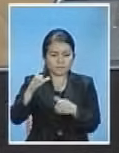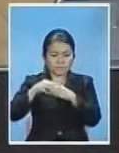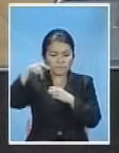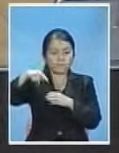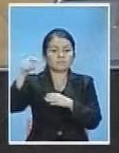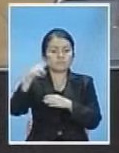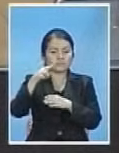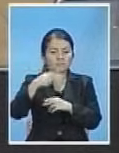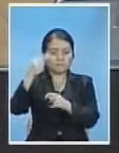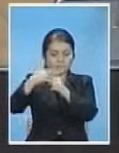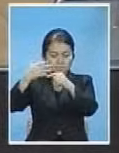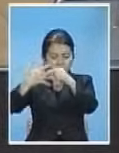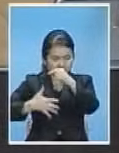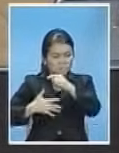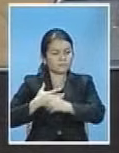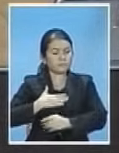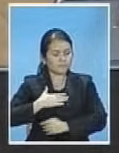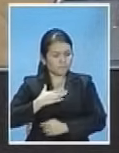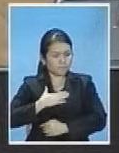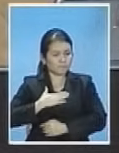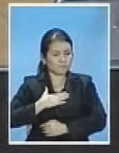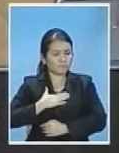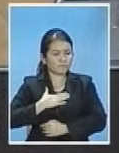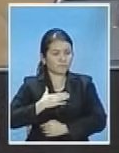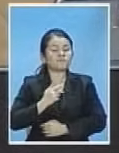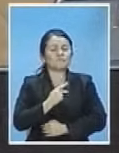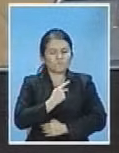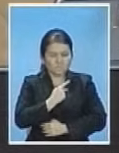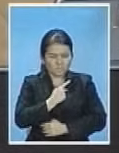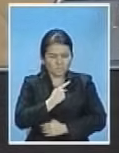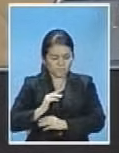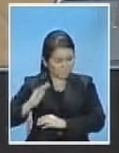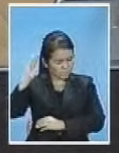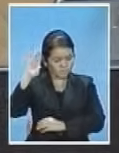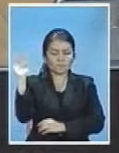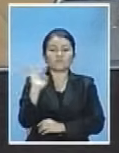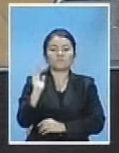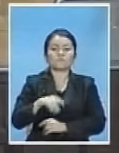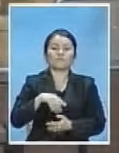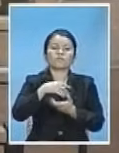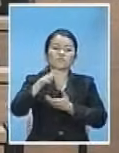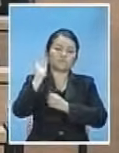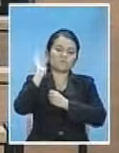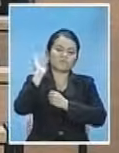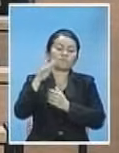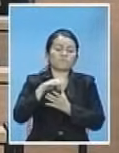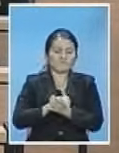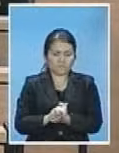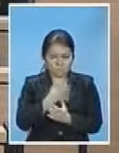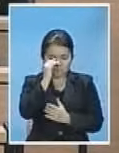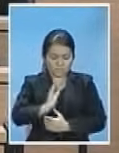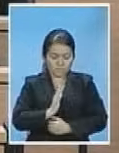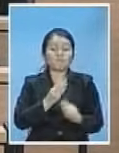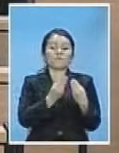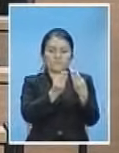ครับท่านประธานครับผมเองด้วยความเกรงใจนะครับไม่อยากประท้วงท่านผู้อภิปรายในฐานะท่านเป็นผู้อาวุโ